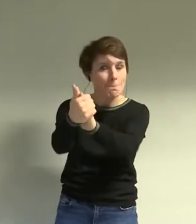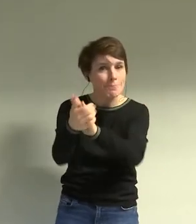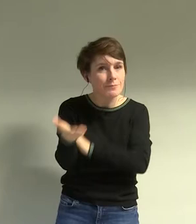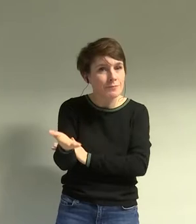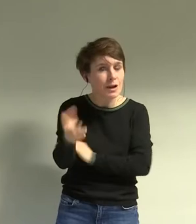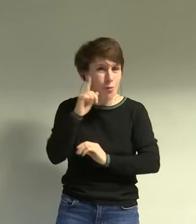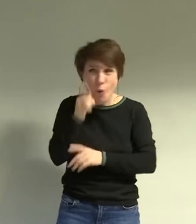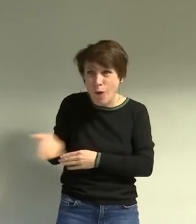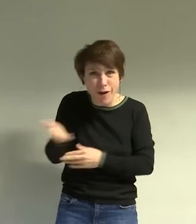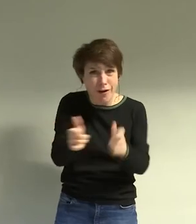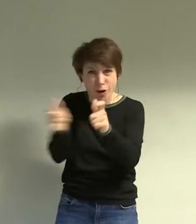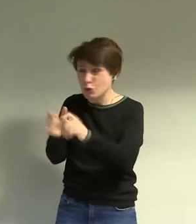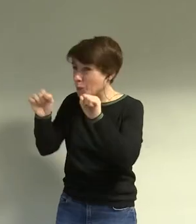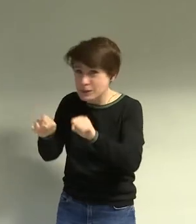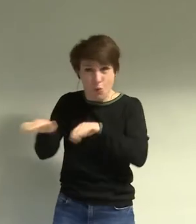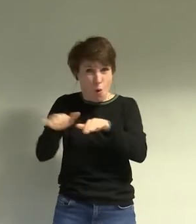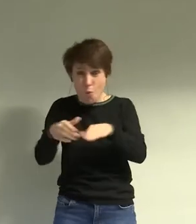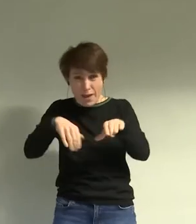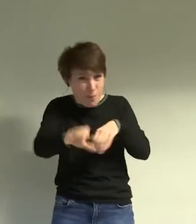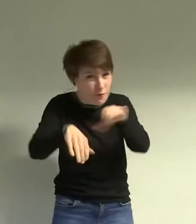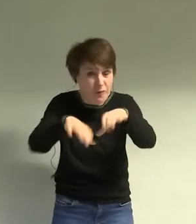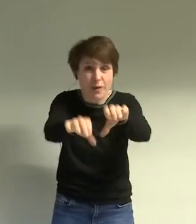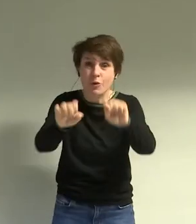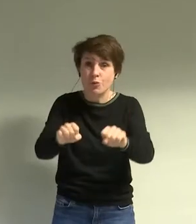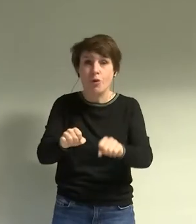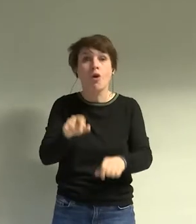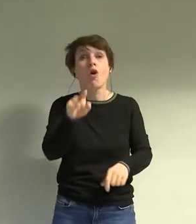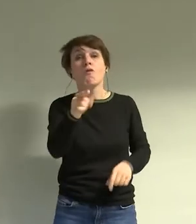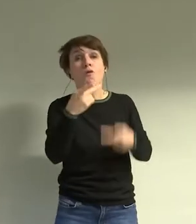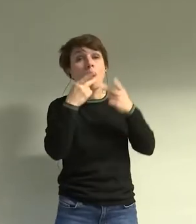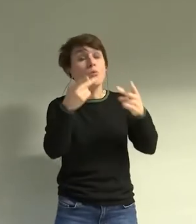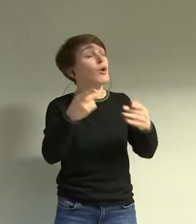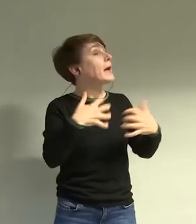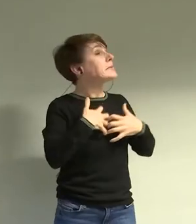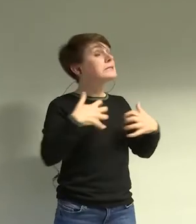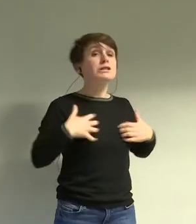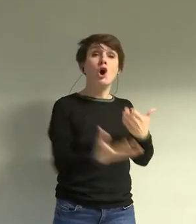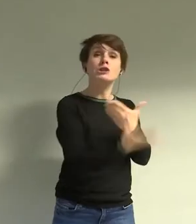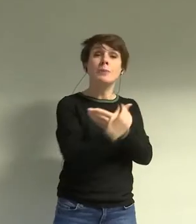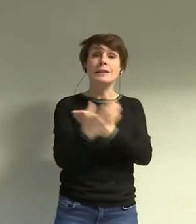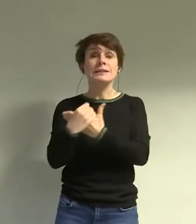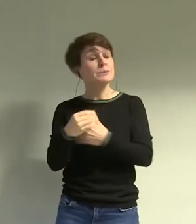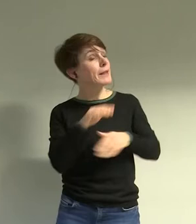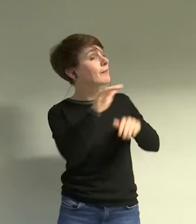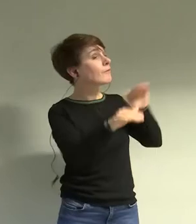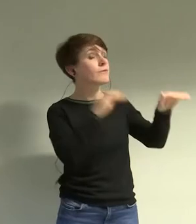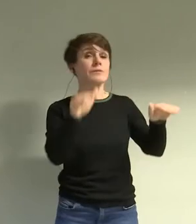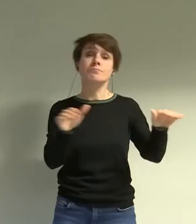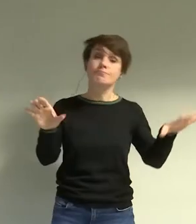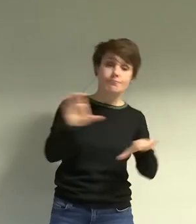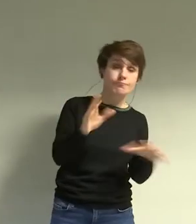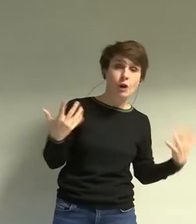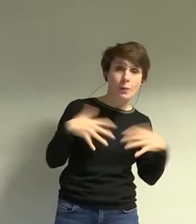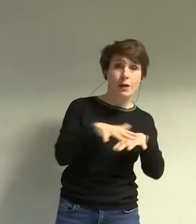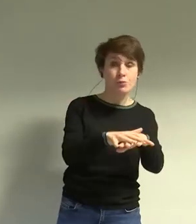donner les moyens vous annoncez mobiliser les sciences participatives afin de fermer afin de fermer le